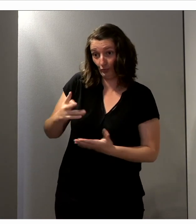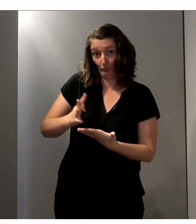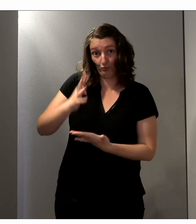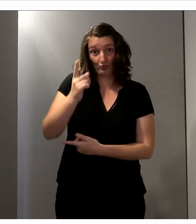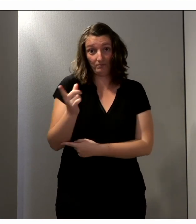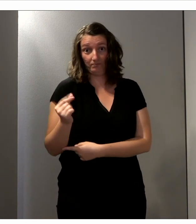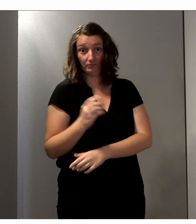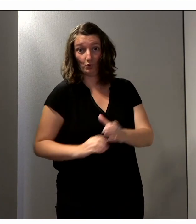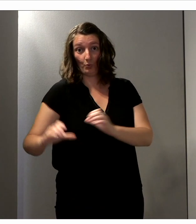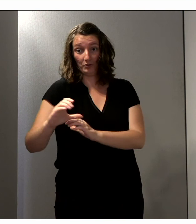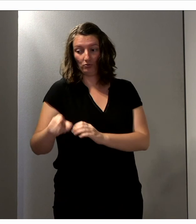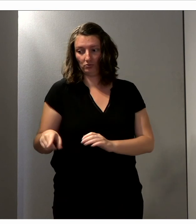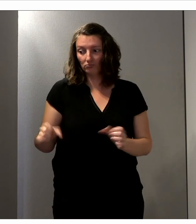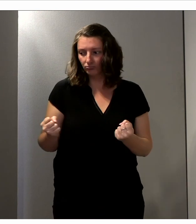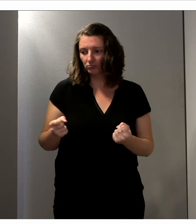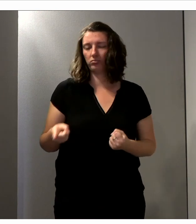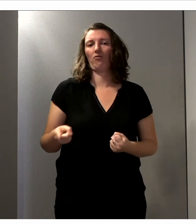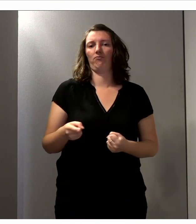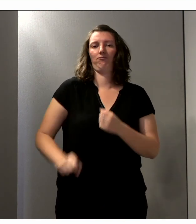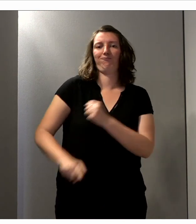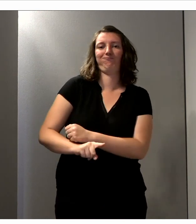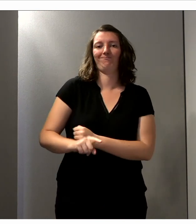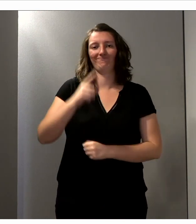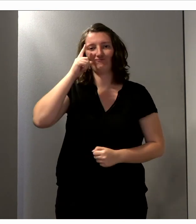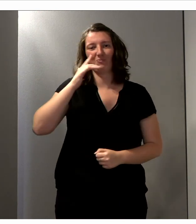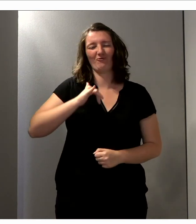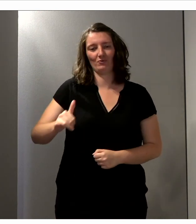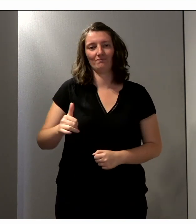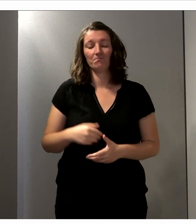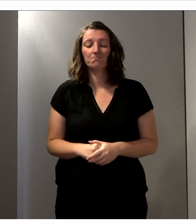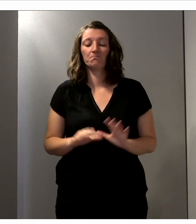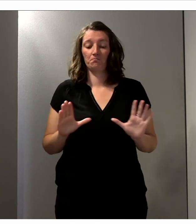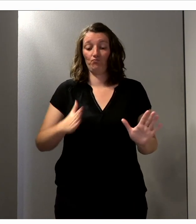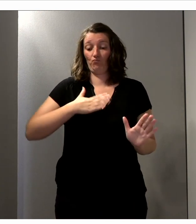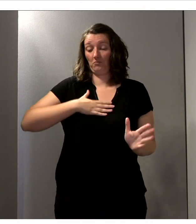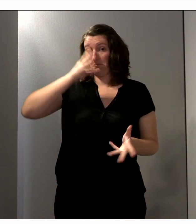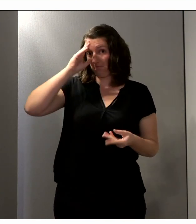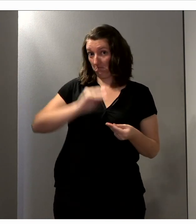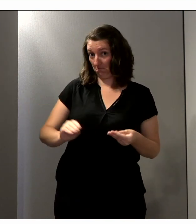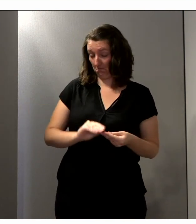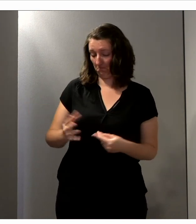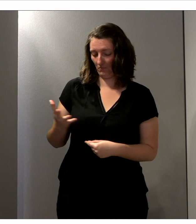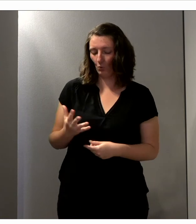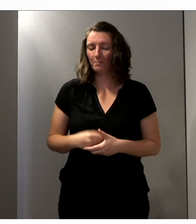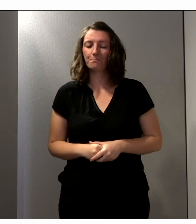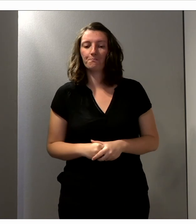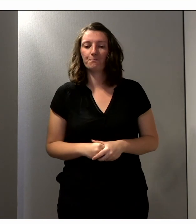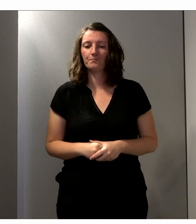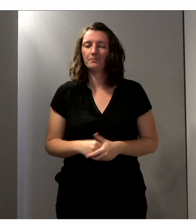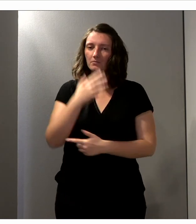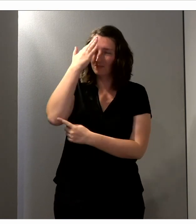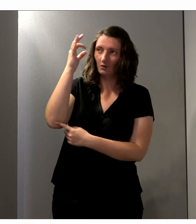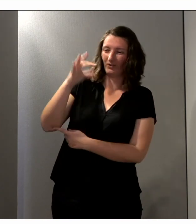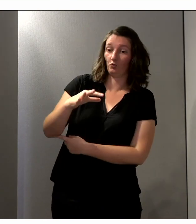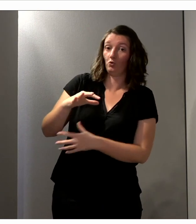son côté innovant. Du coup, notre questionnement est le suivant, c'est comment innover et quelle